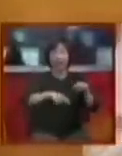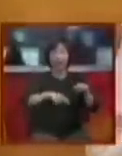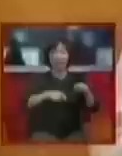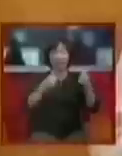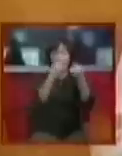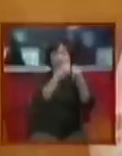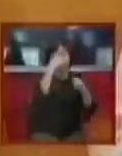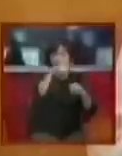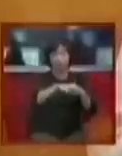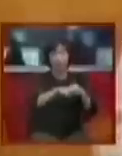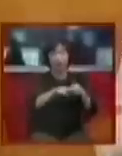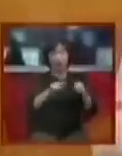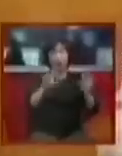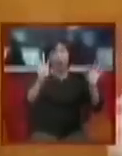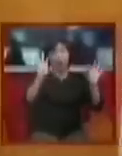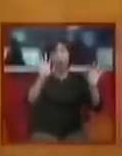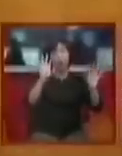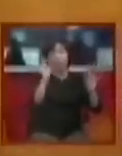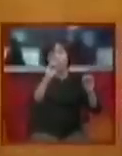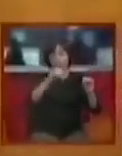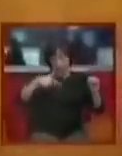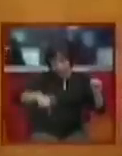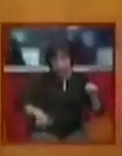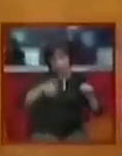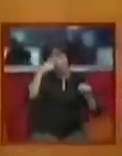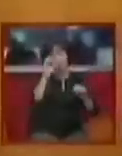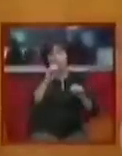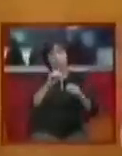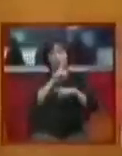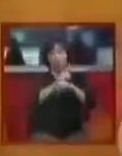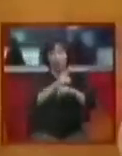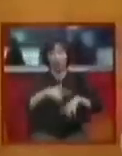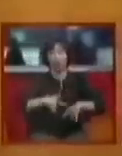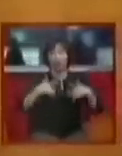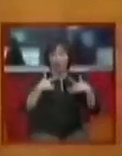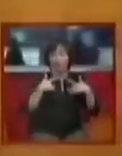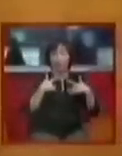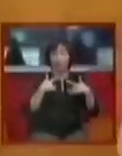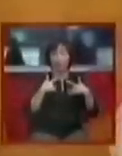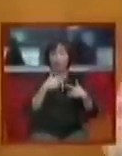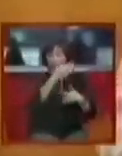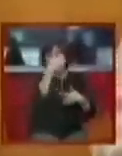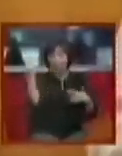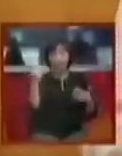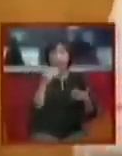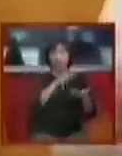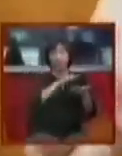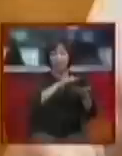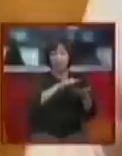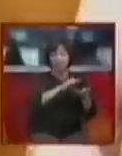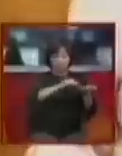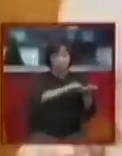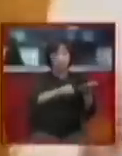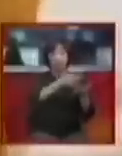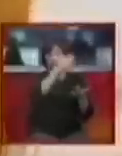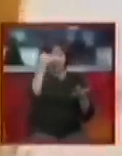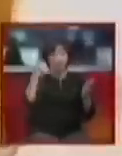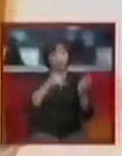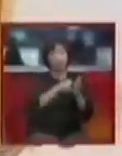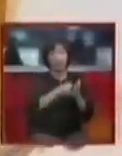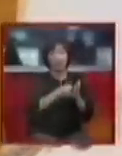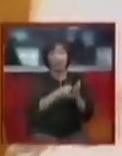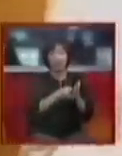ang armadong masasamang loob. Forgive and forget na lang ba para sa mga naulila ng 57